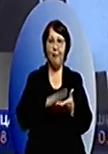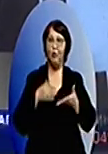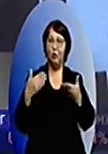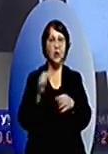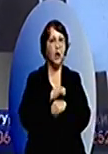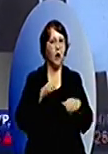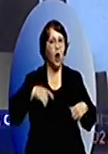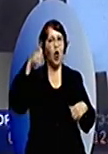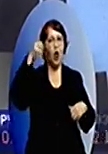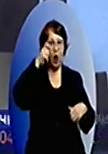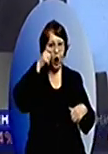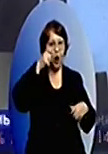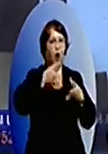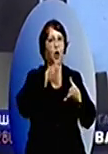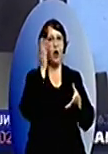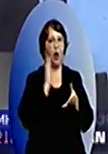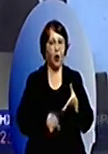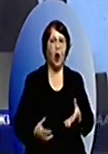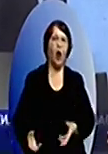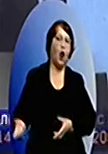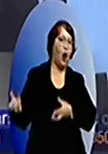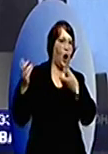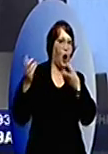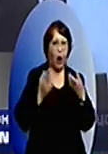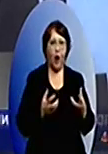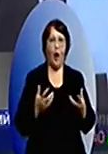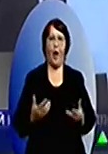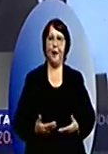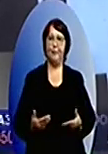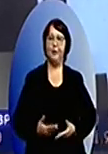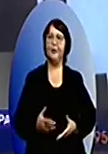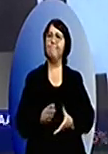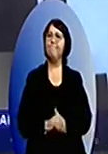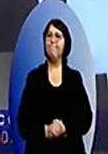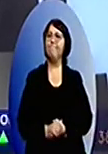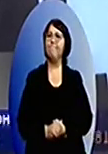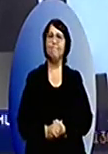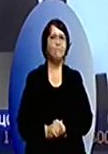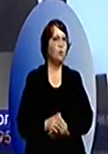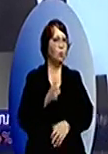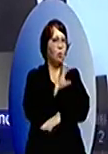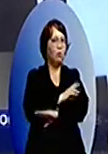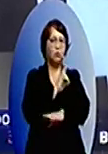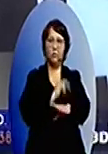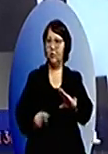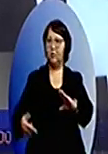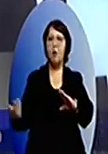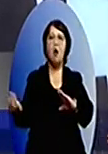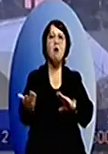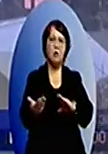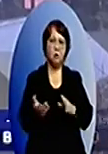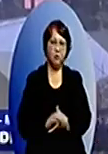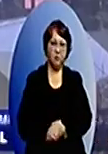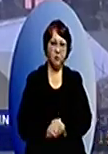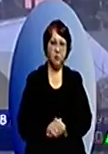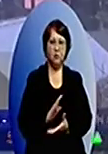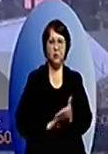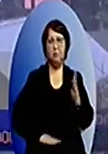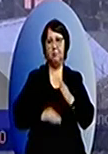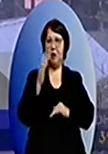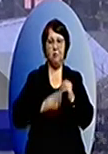иргэдийг одоо орон сууцнда орох юм сурчлагаа хийжсэн. Харамсалтай нь өнөөдөр нэг ч одоо сургууль барьсангүй. За